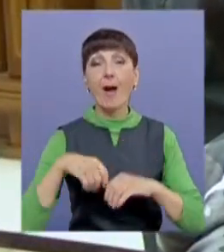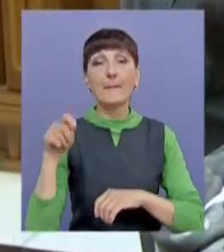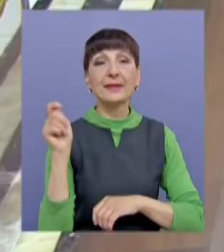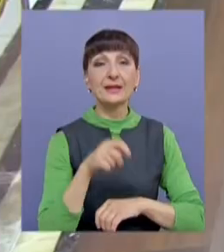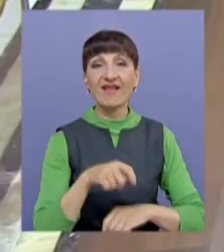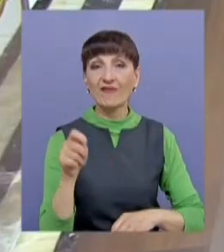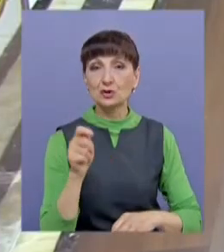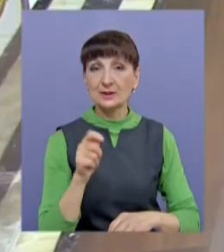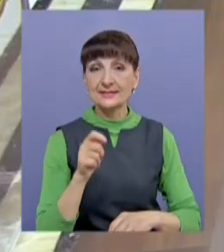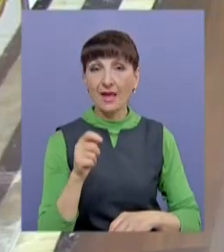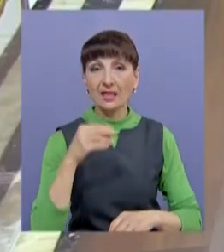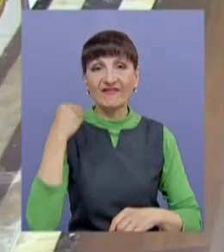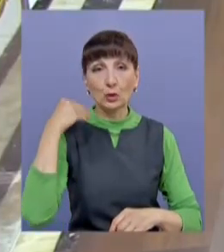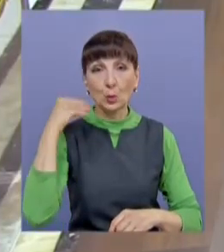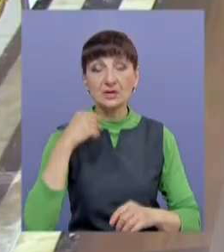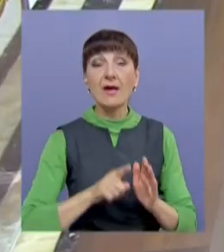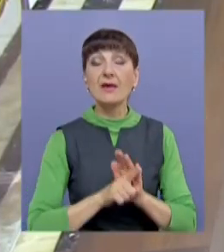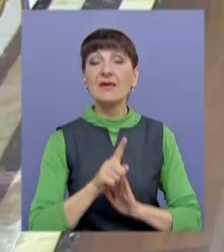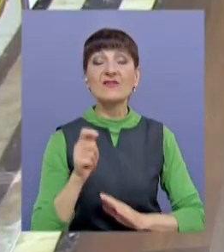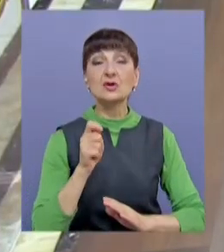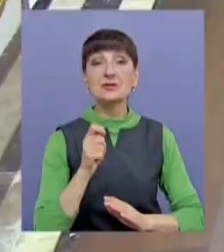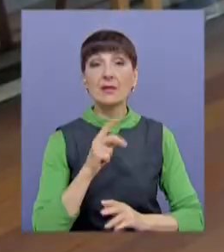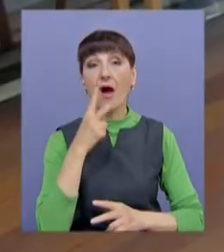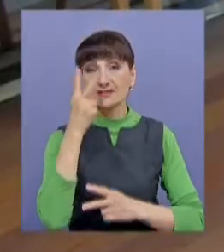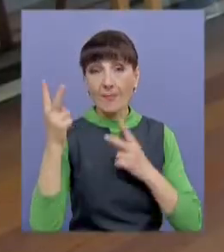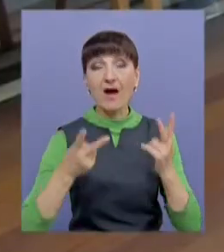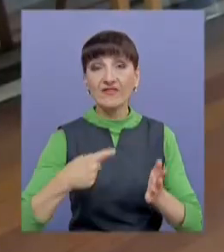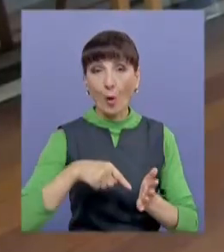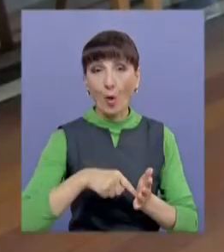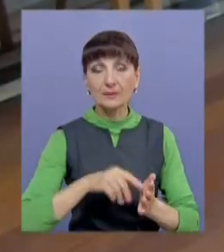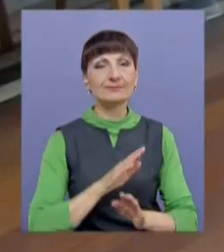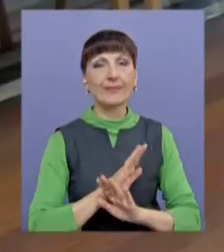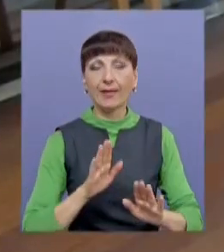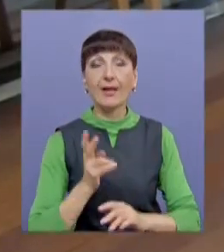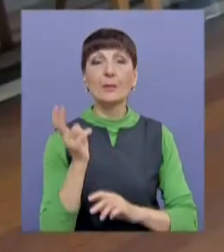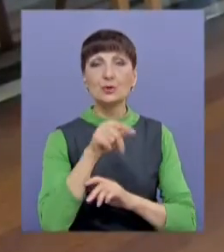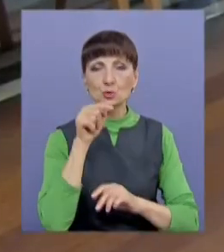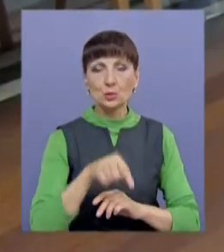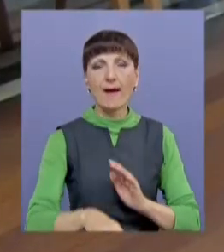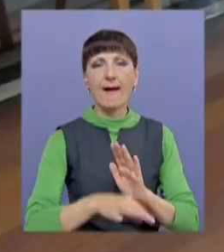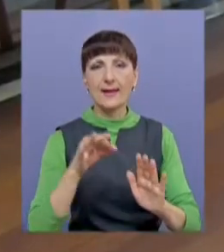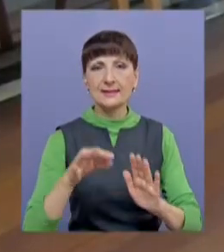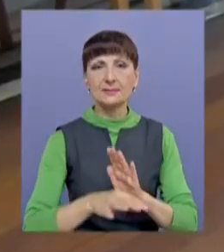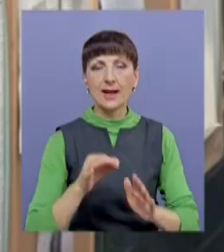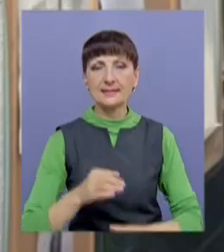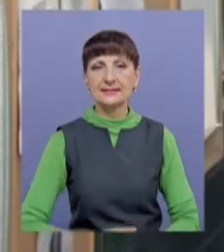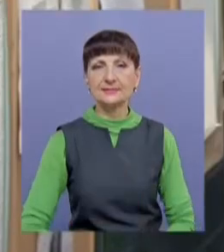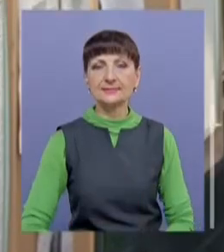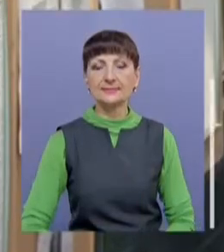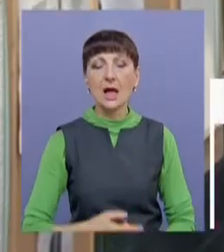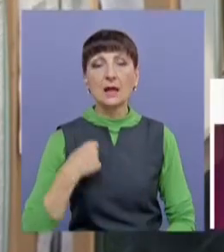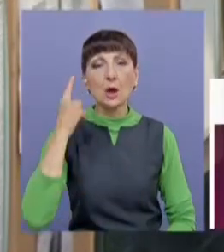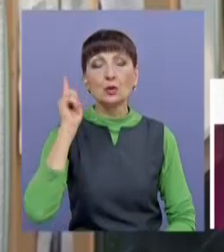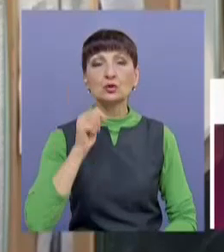буквально в воскресенье и первым делом отправились вовсе не осматривать достопримечательности, а именно сюда – на голосование. Я думаю,